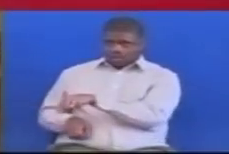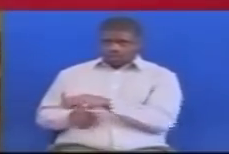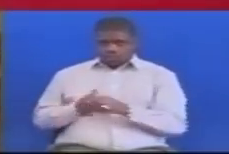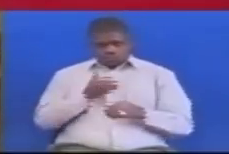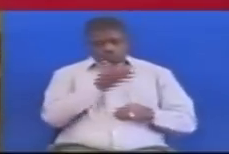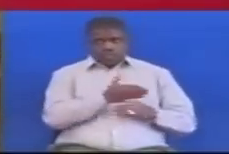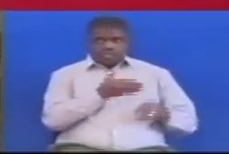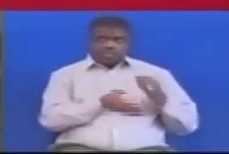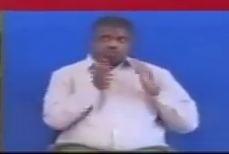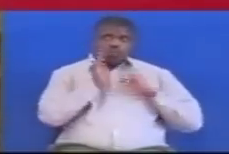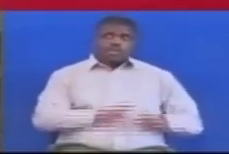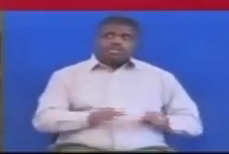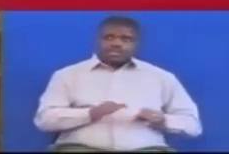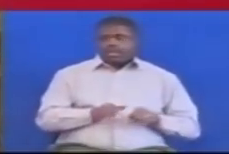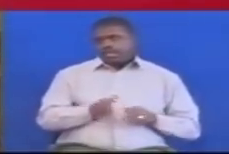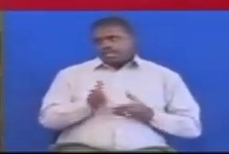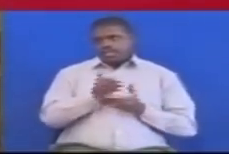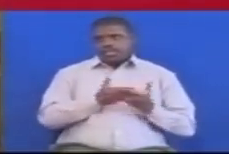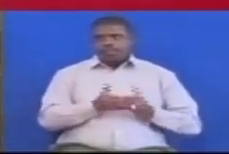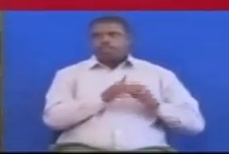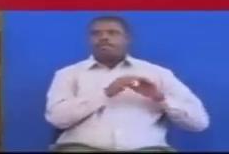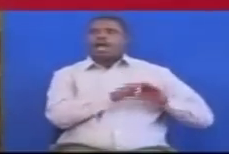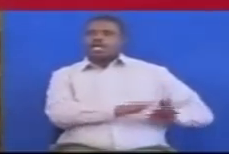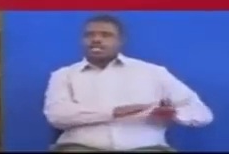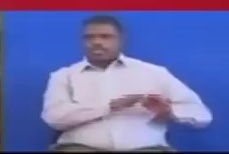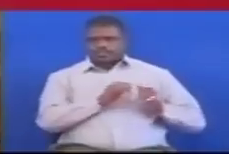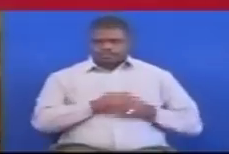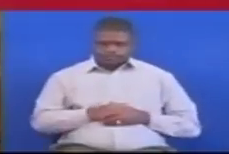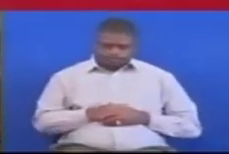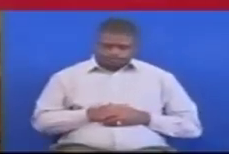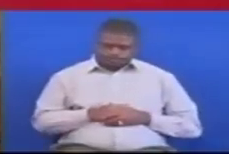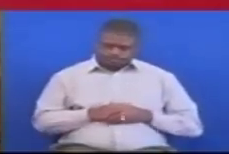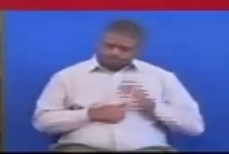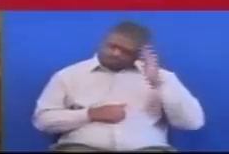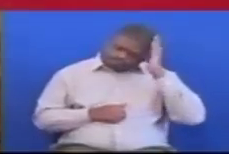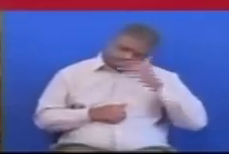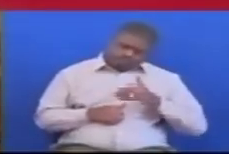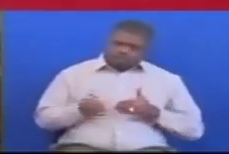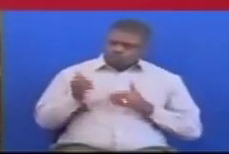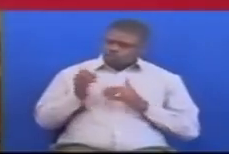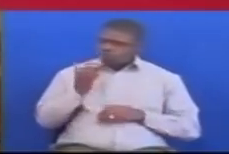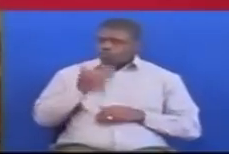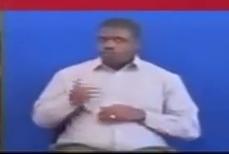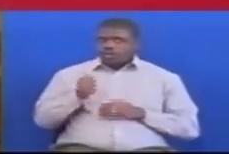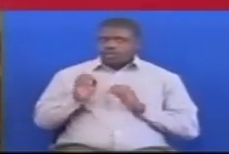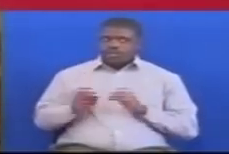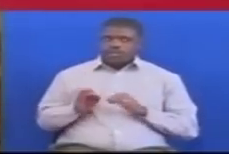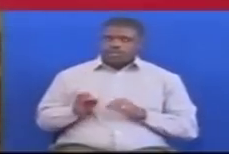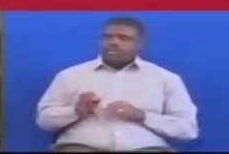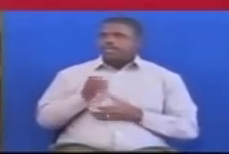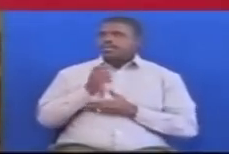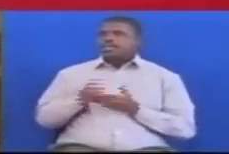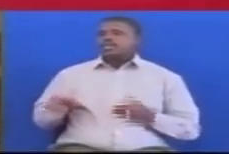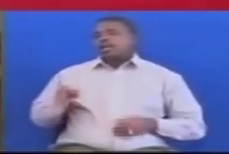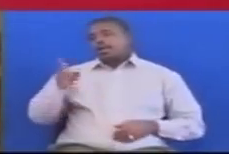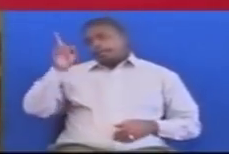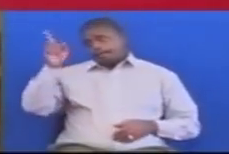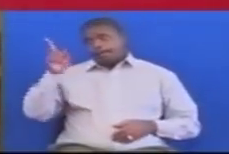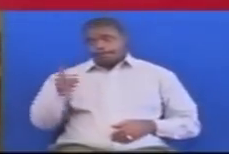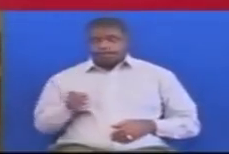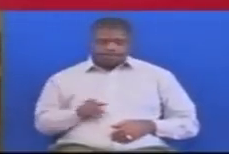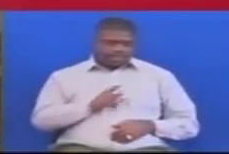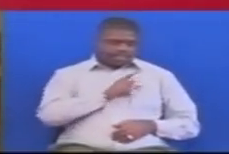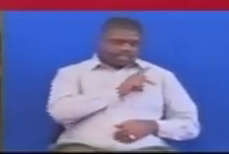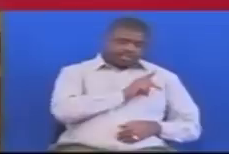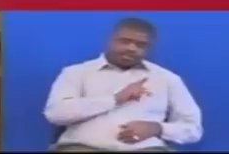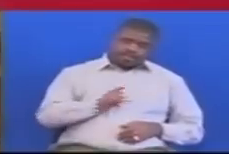au kumalizia ujenzi wa kipande kilichobaki kuboresha huduma ya maji safi na usafi wa mazingira katika jiji la Dar es Salaam na miji ya Kibaha